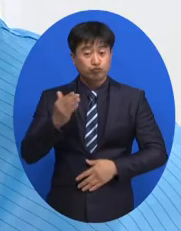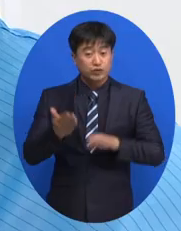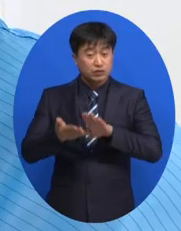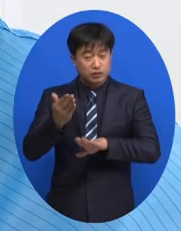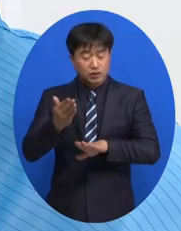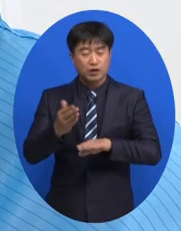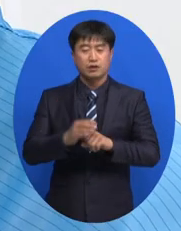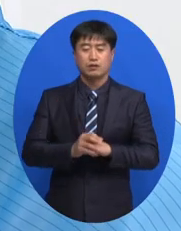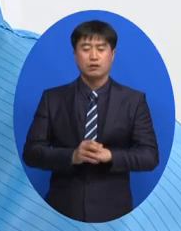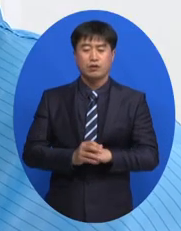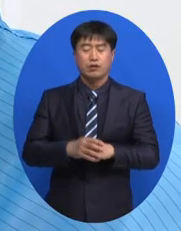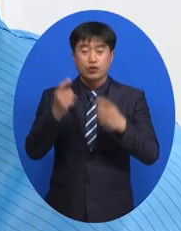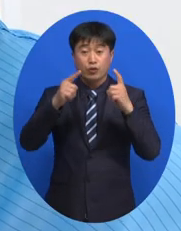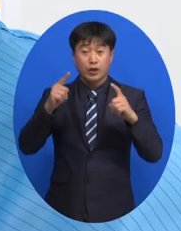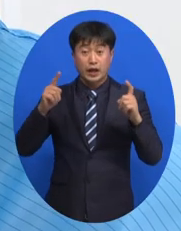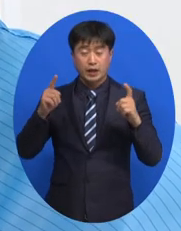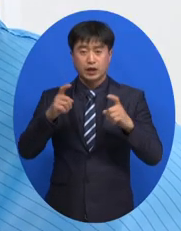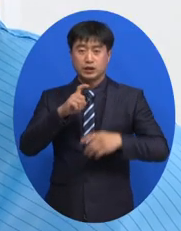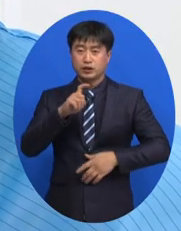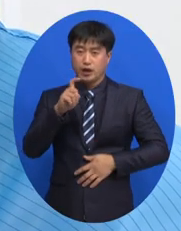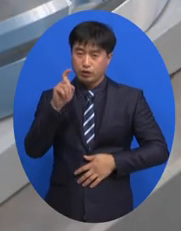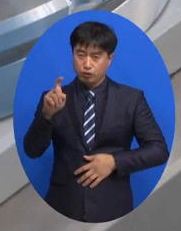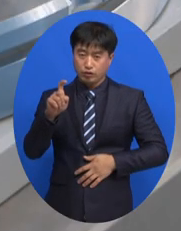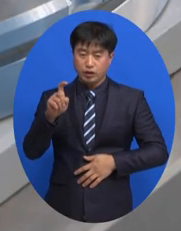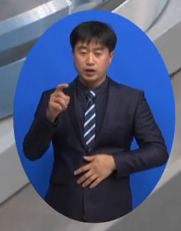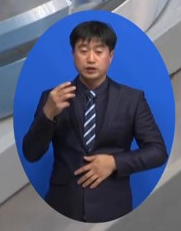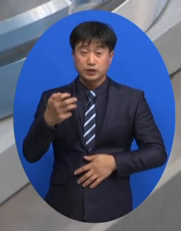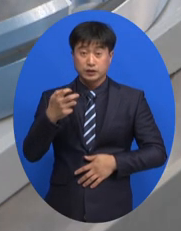현재는 10개 대학에 77개 기업이 참여해